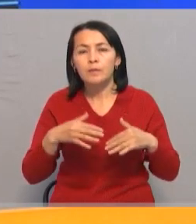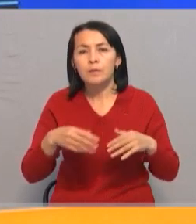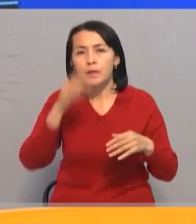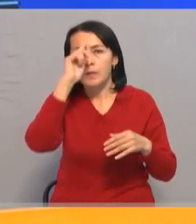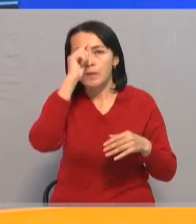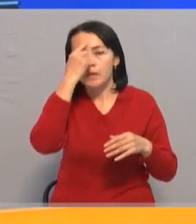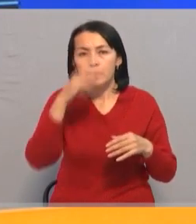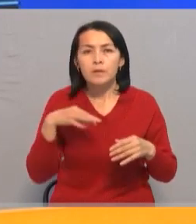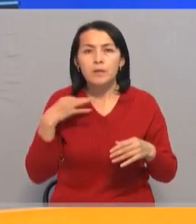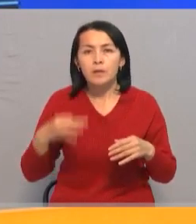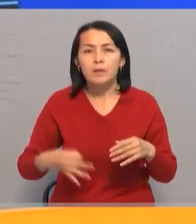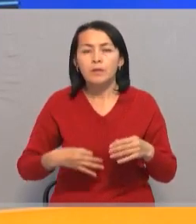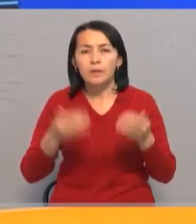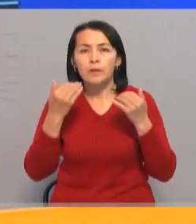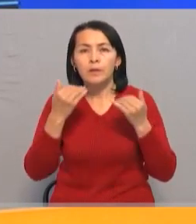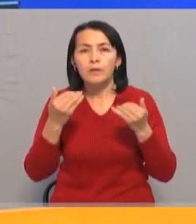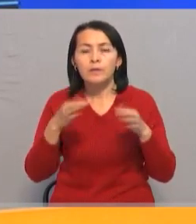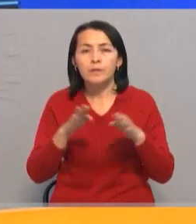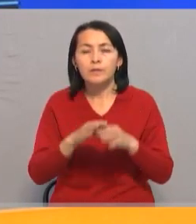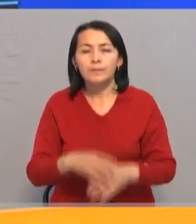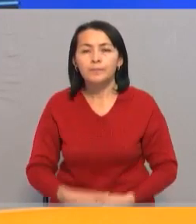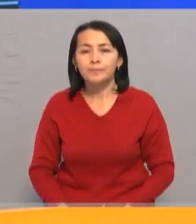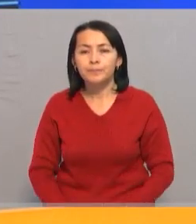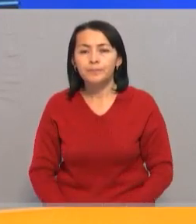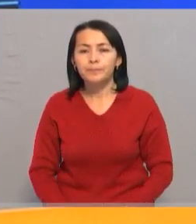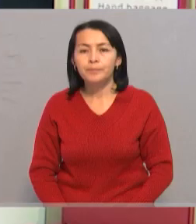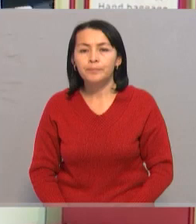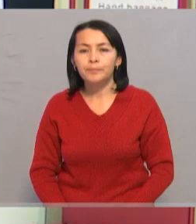деле Лондон Ираклион и подгорицу